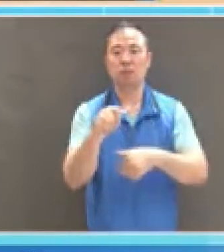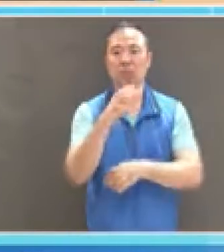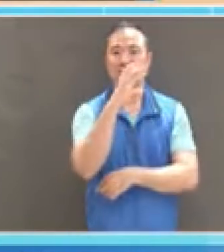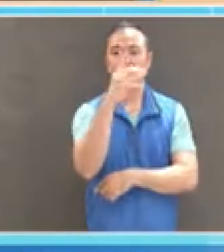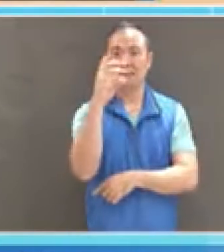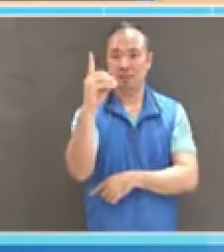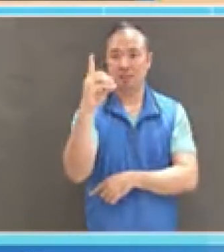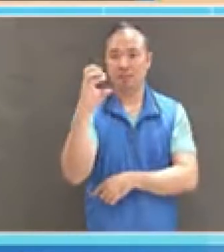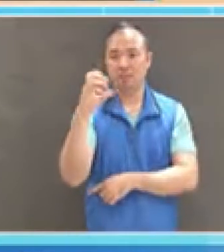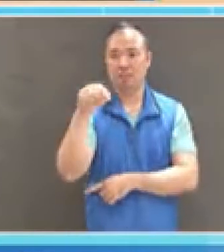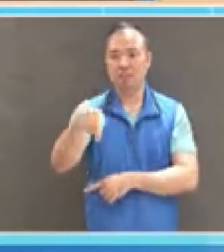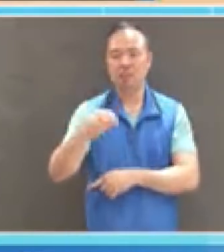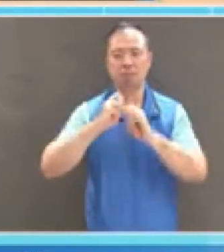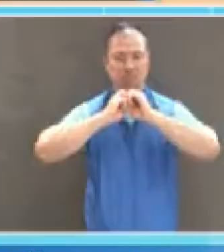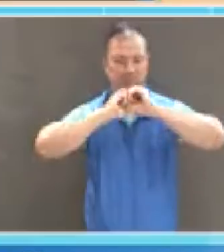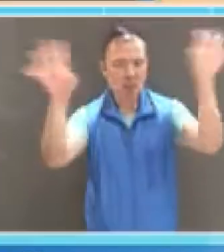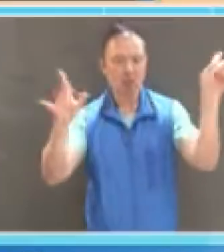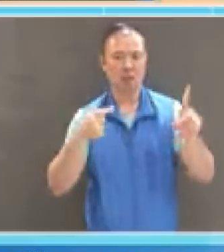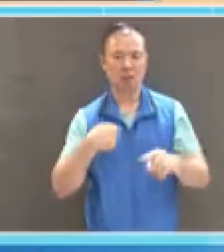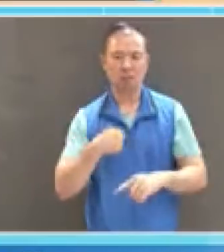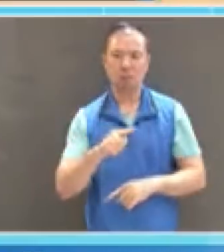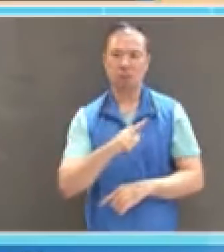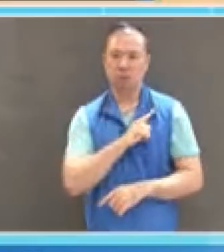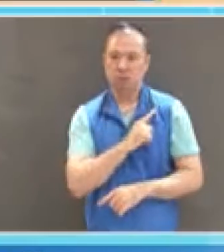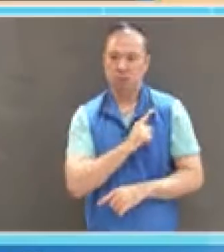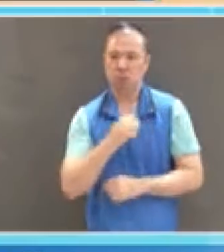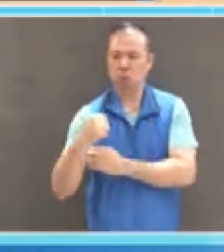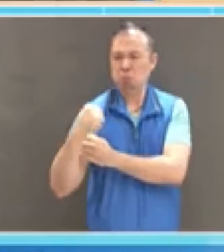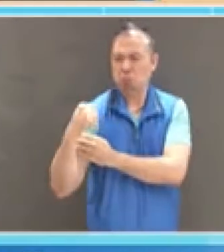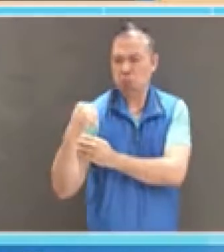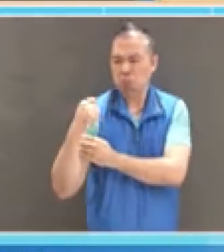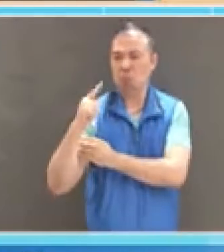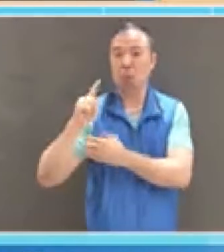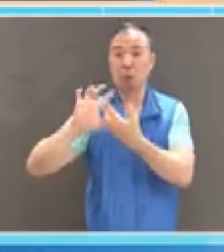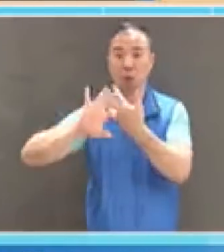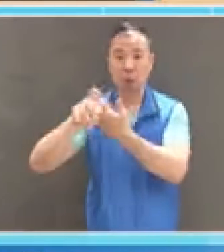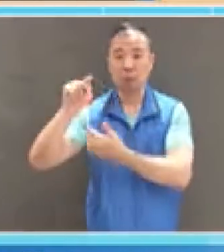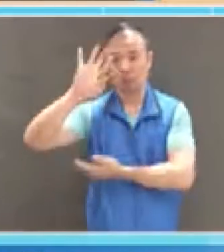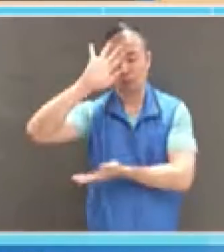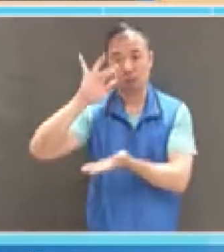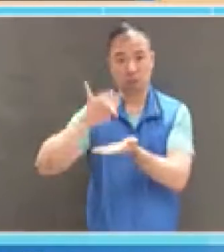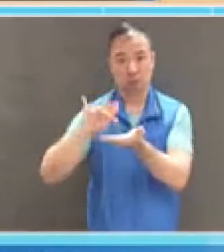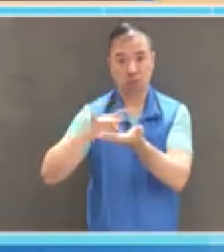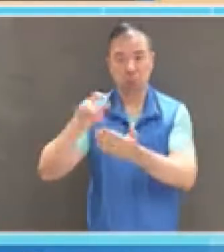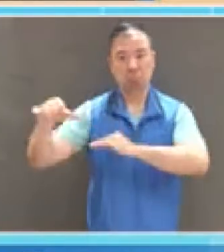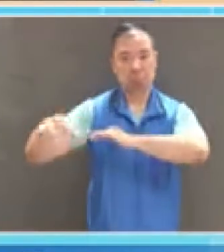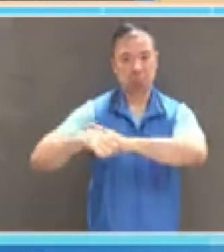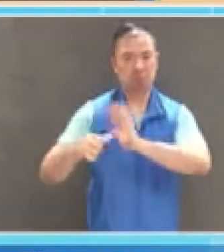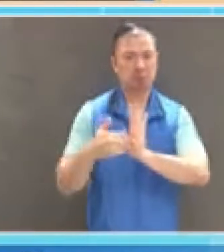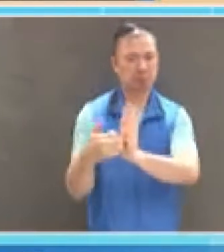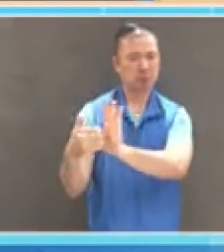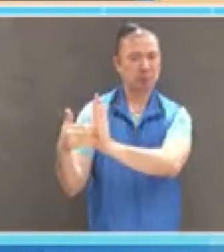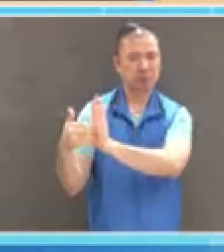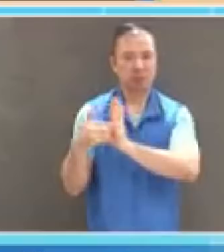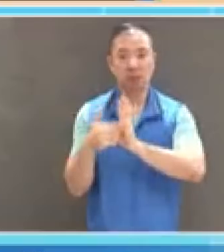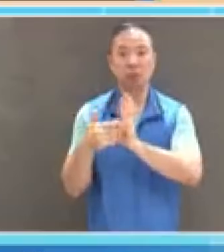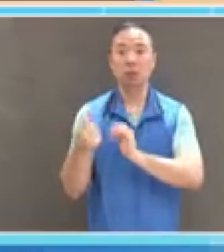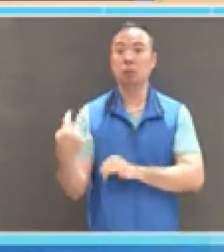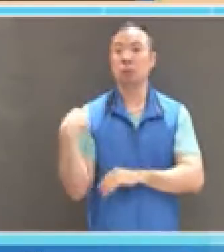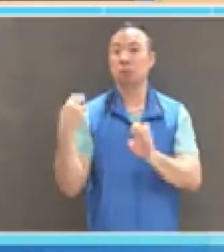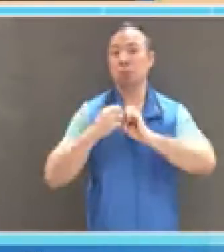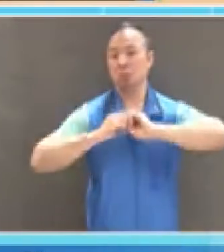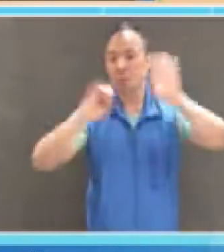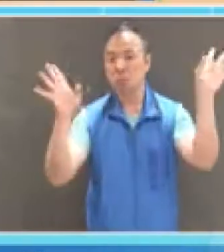开始阻截于境外。结果阻截于境外公布以后，昨天我看了一